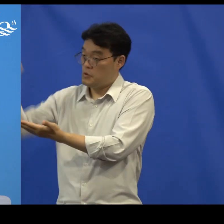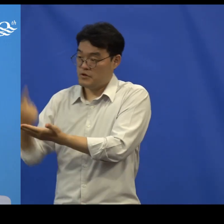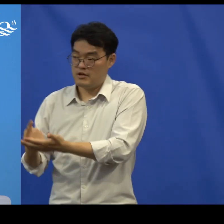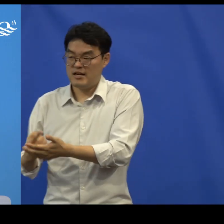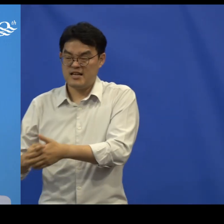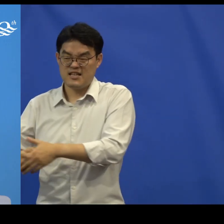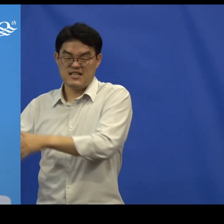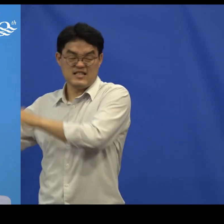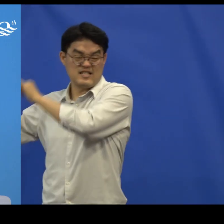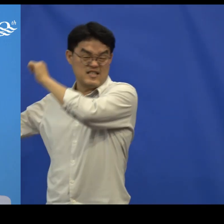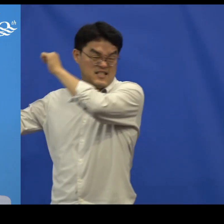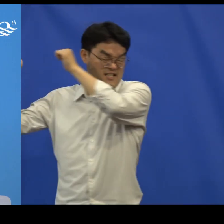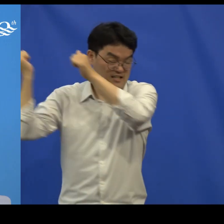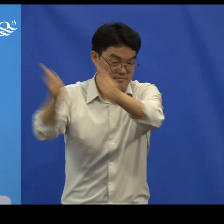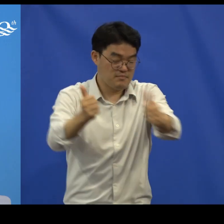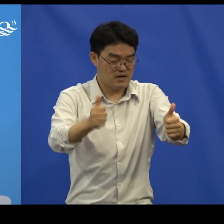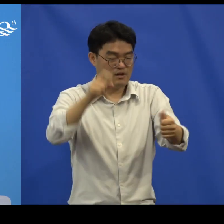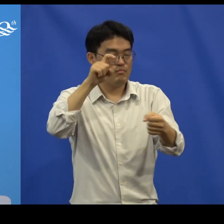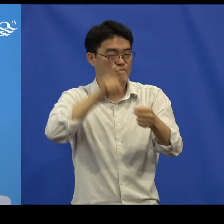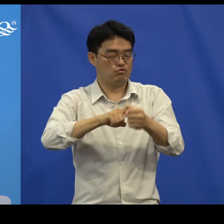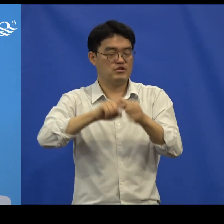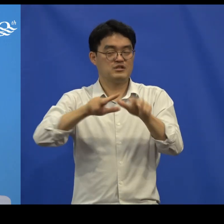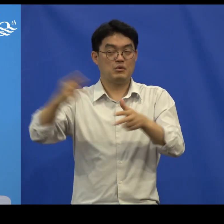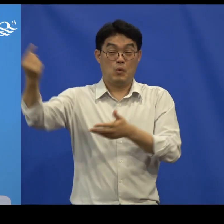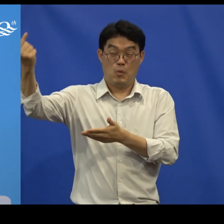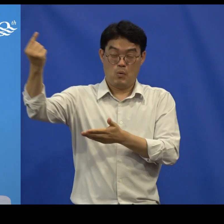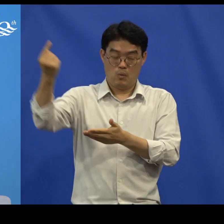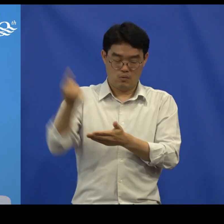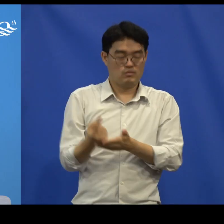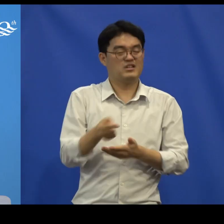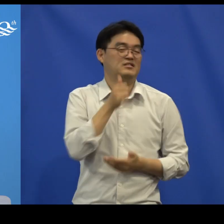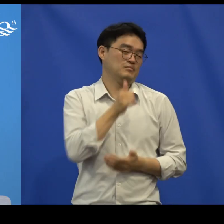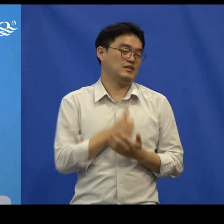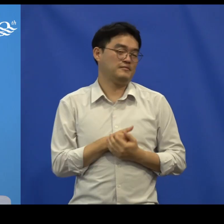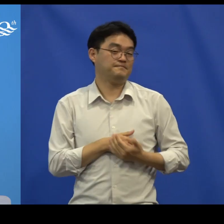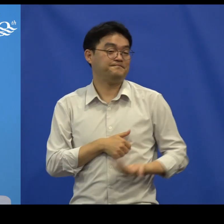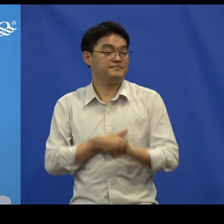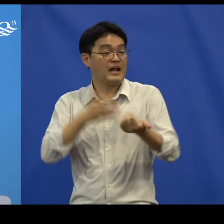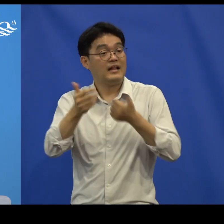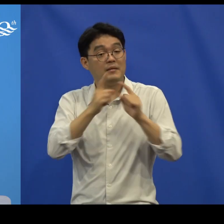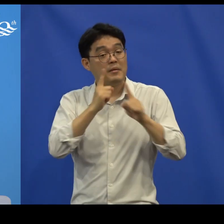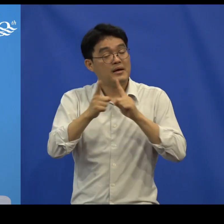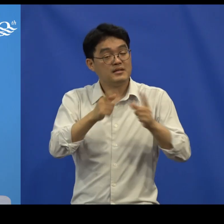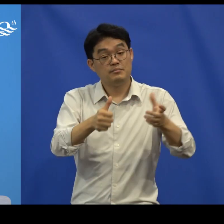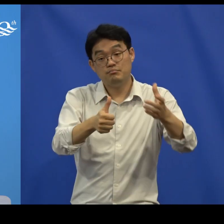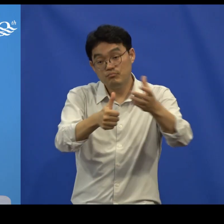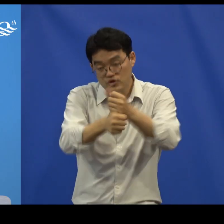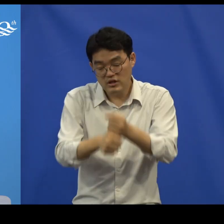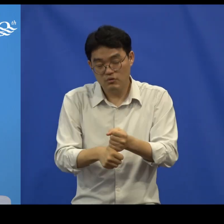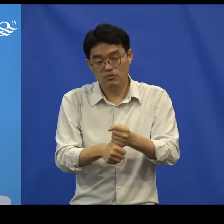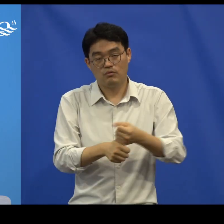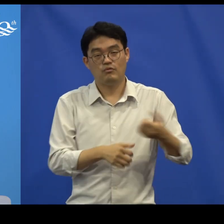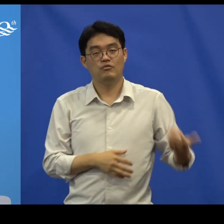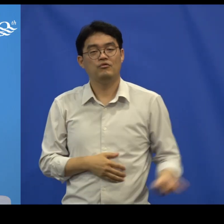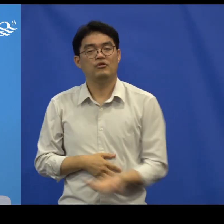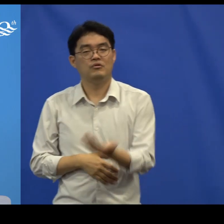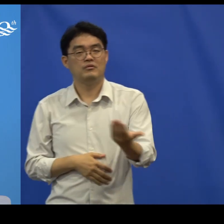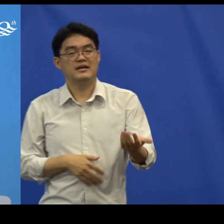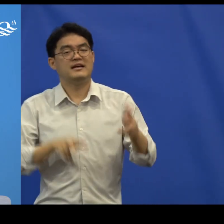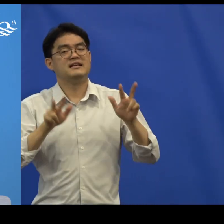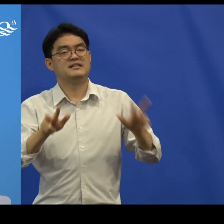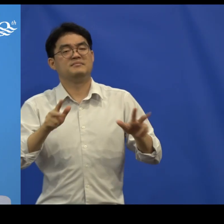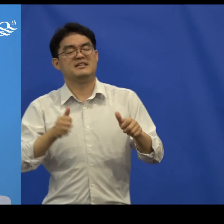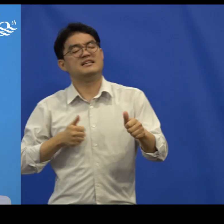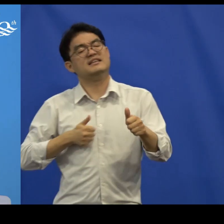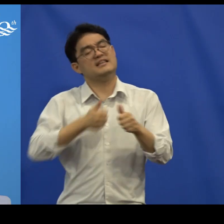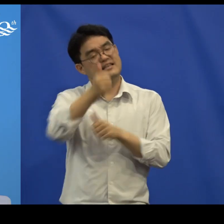주로 다가오고 계십니다. 이제 하나님의 말씀을 붙들고 남은 자로, 그리고 계시록이 끊임없이 얘기하는